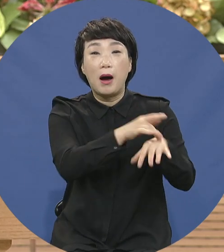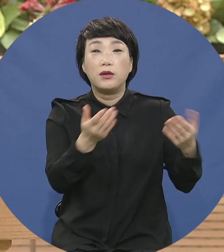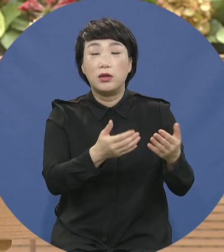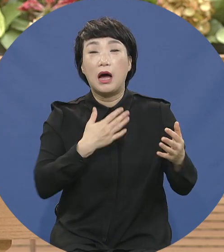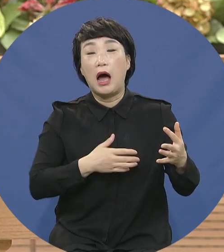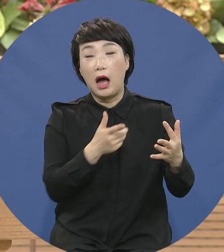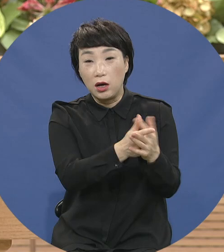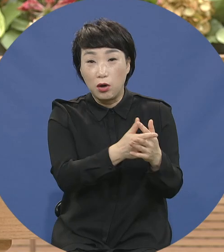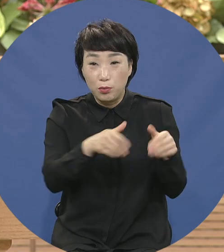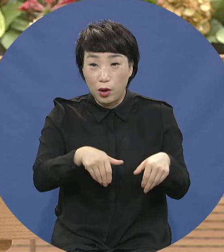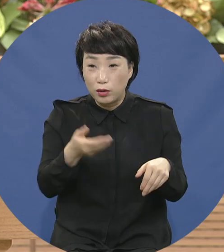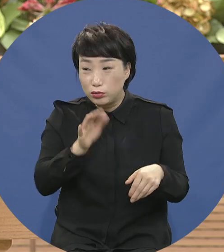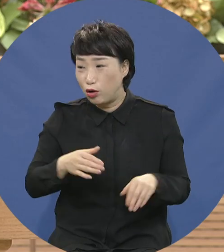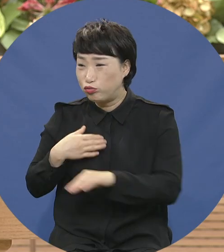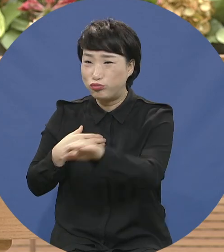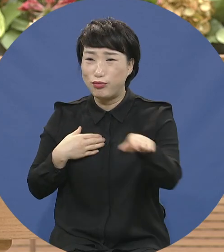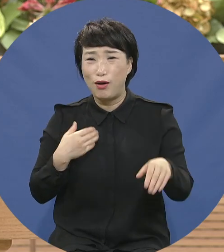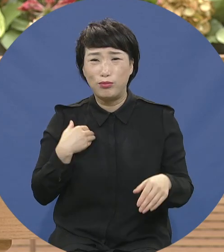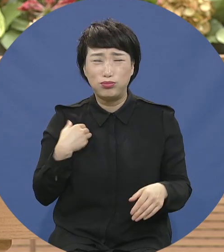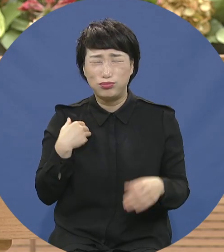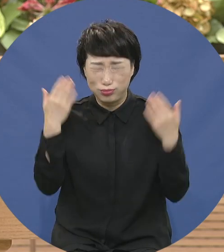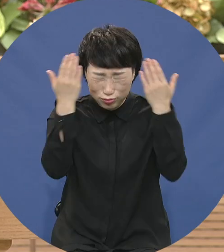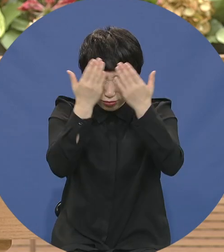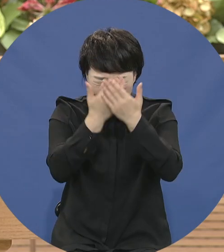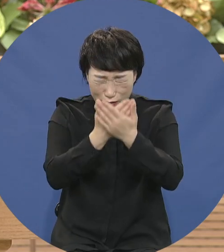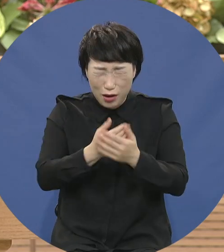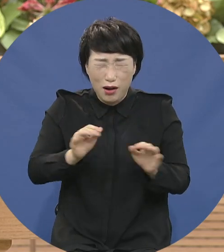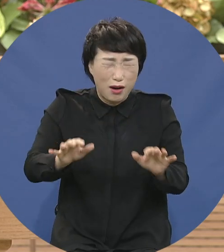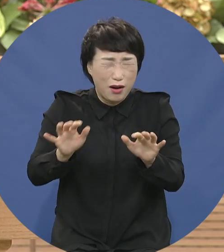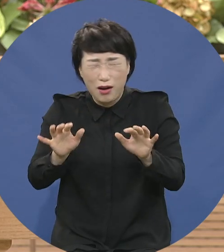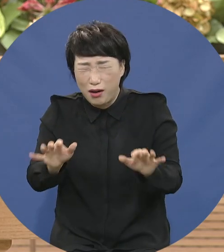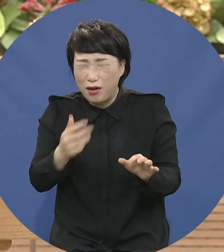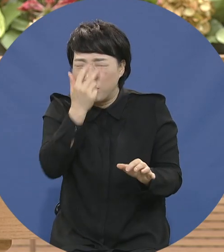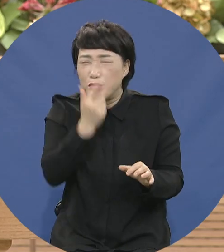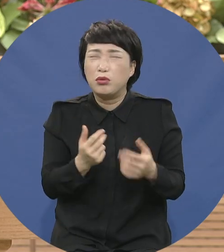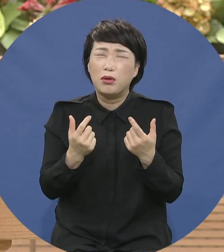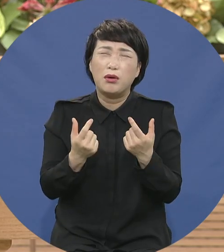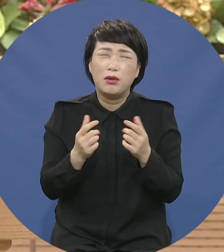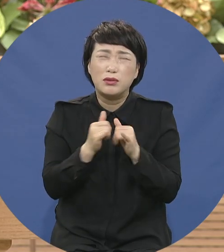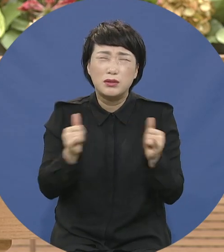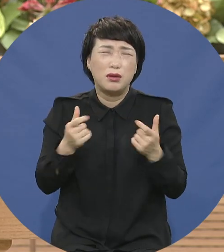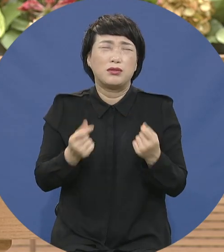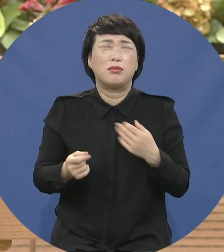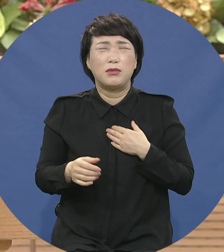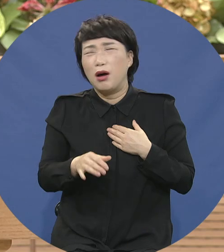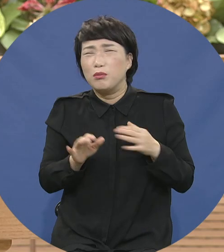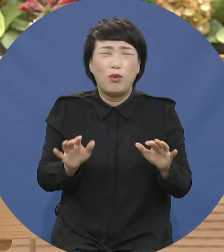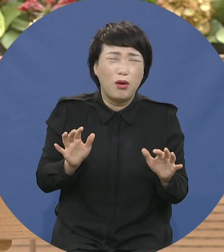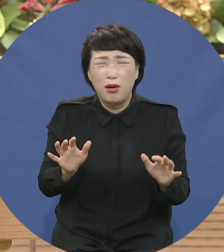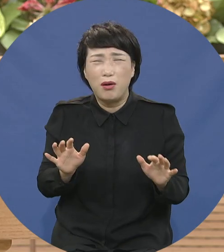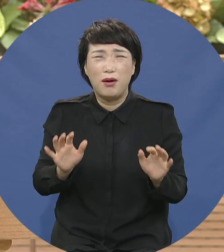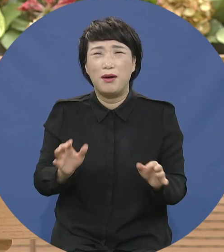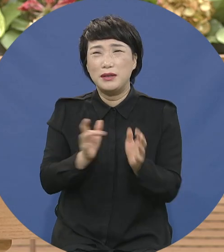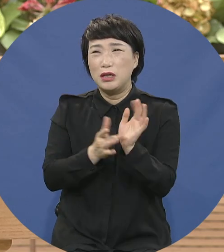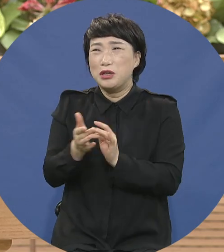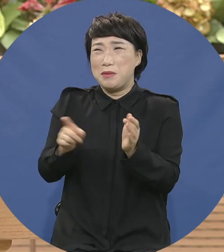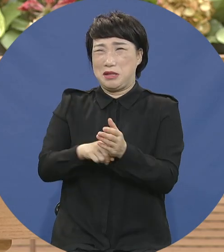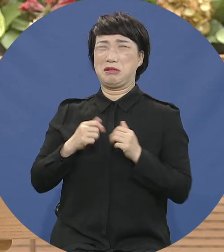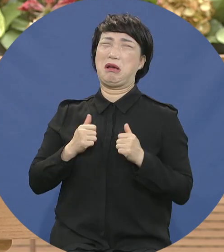자를 전혀 모르고 캄캄한 소경처럼 나는 예수 잘